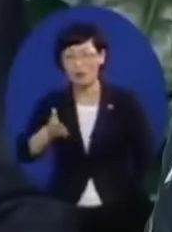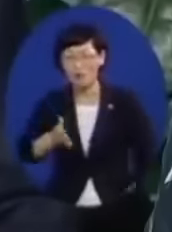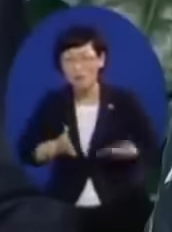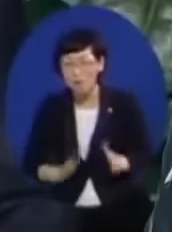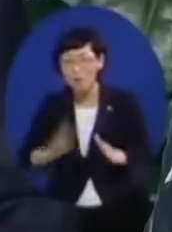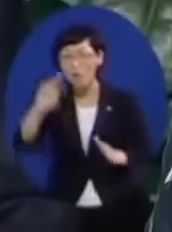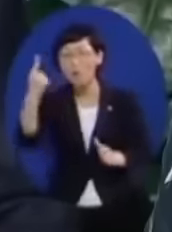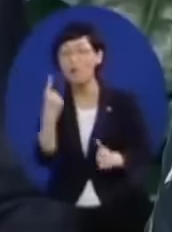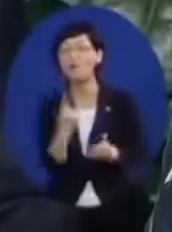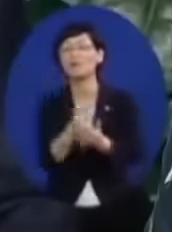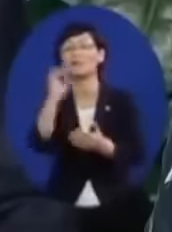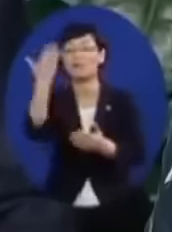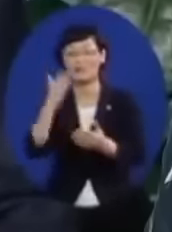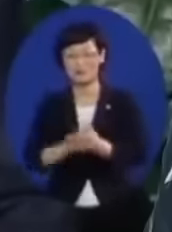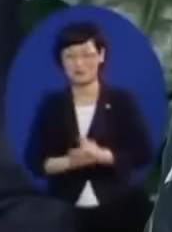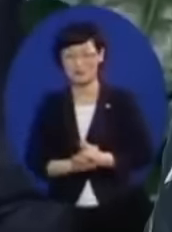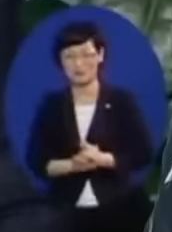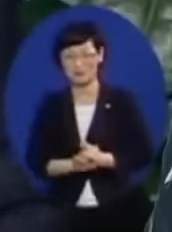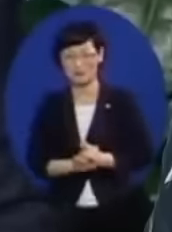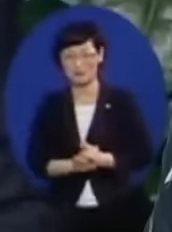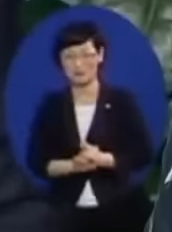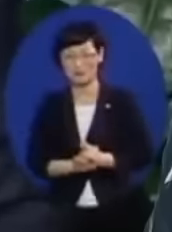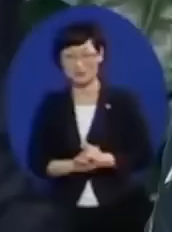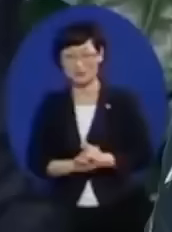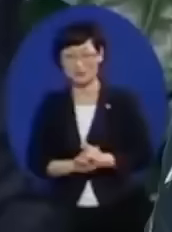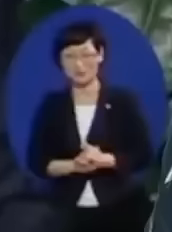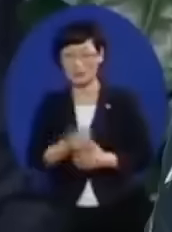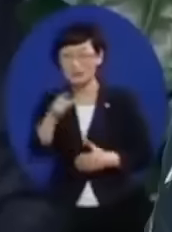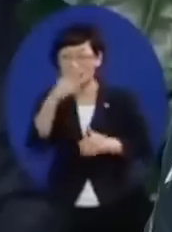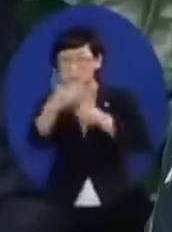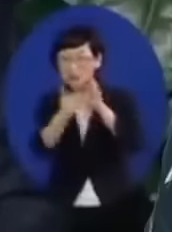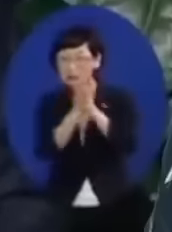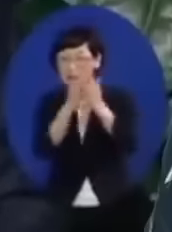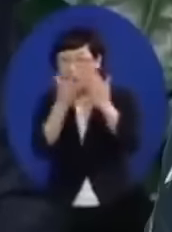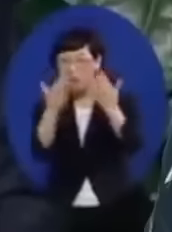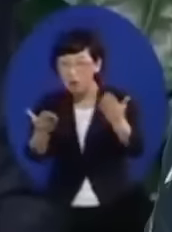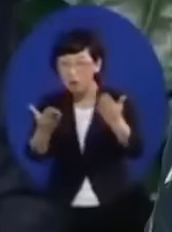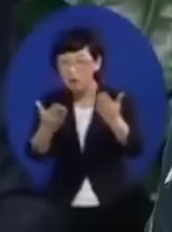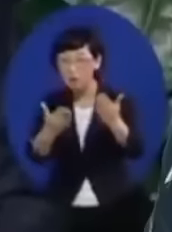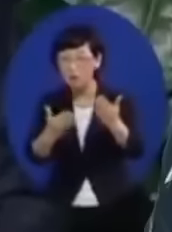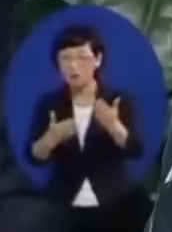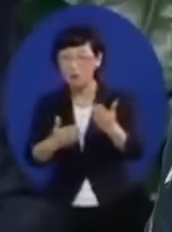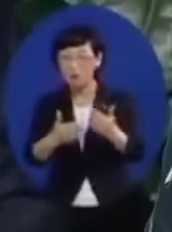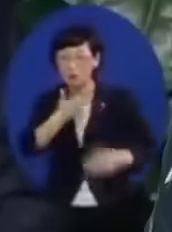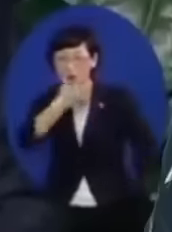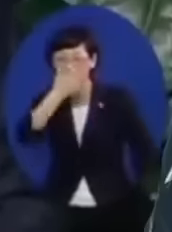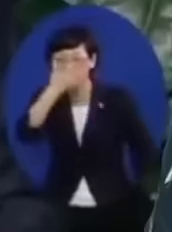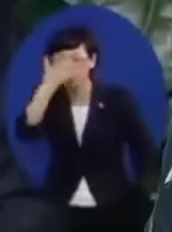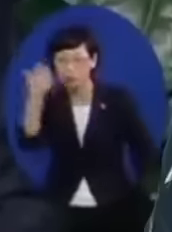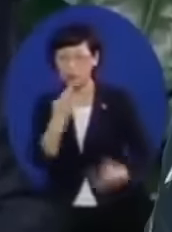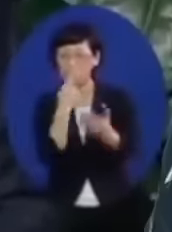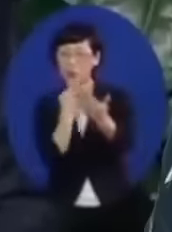산천으로 돌아오게 된 것입니다. 이 성경은 꿈의 근원인 것입니다.